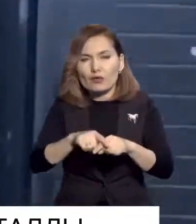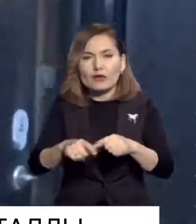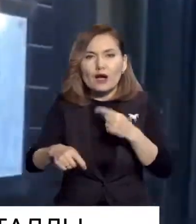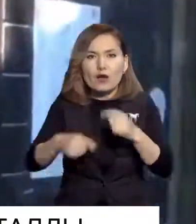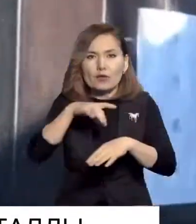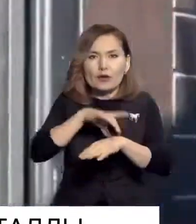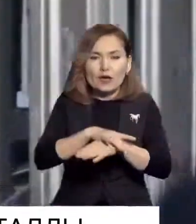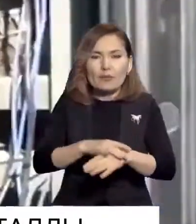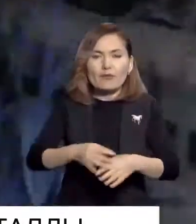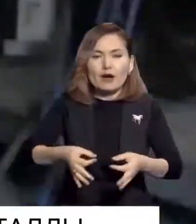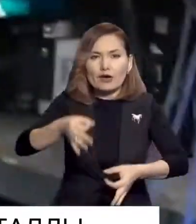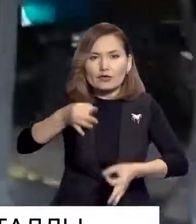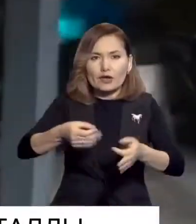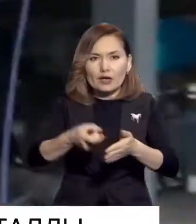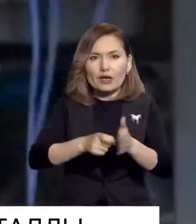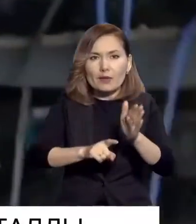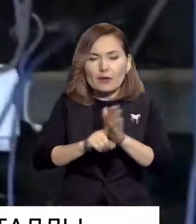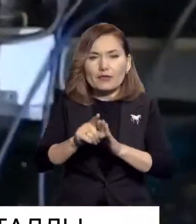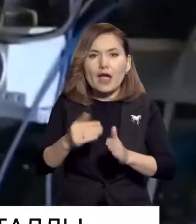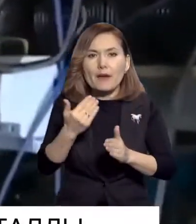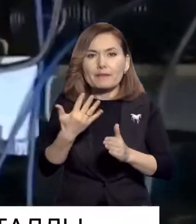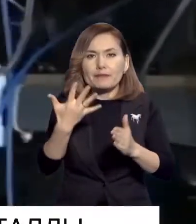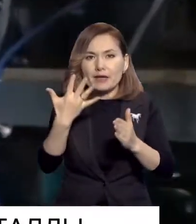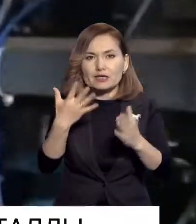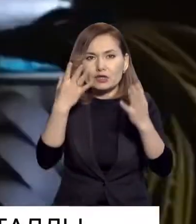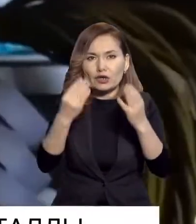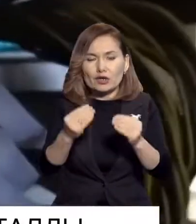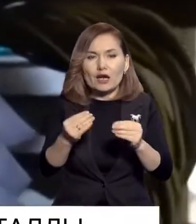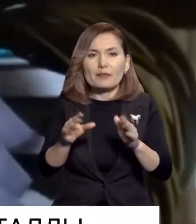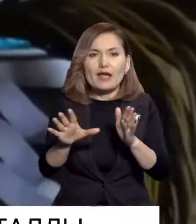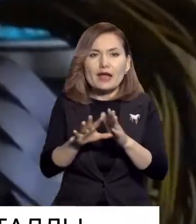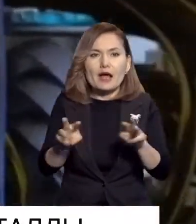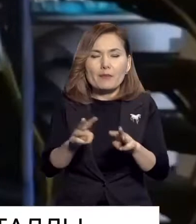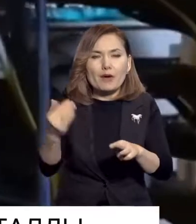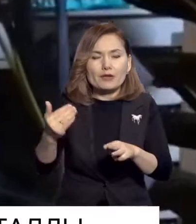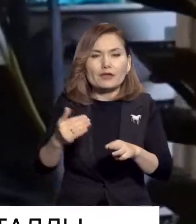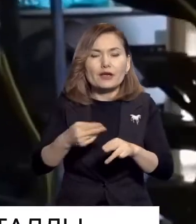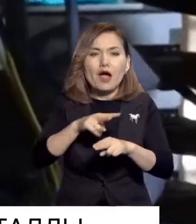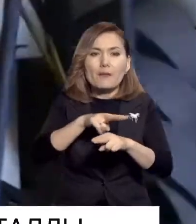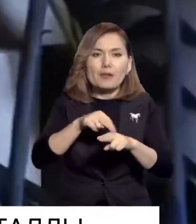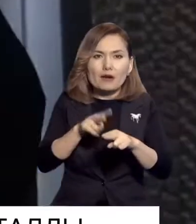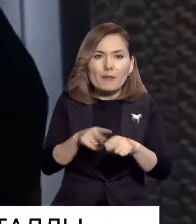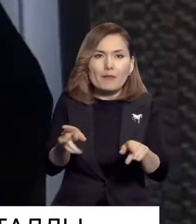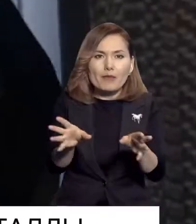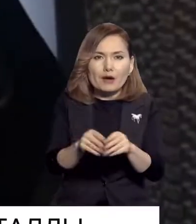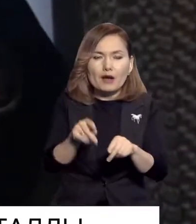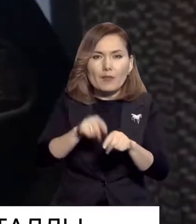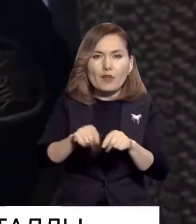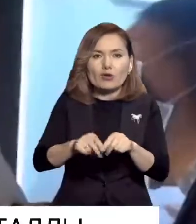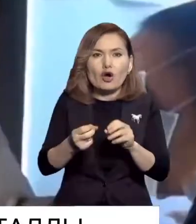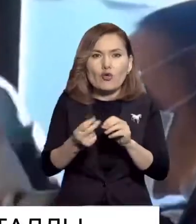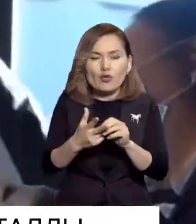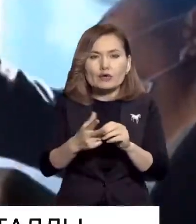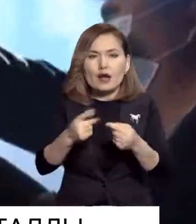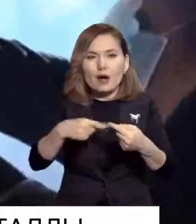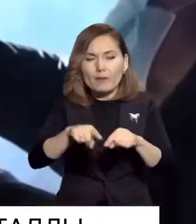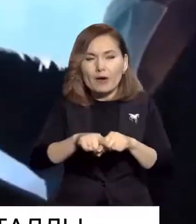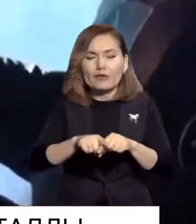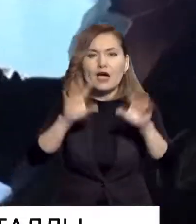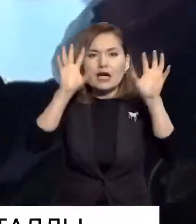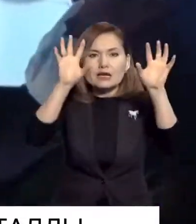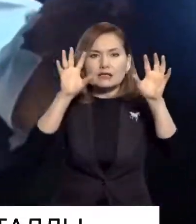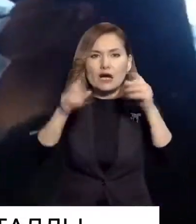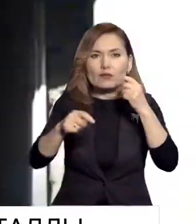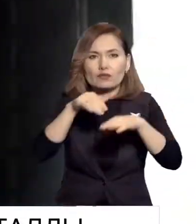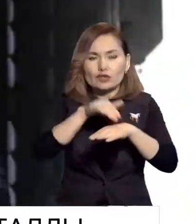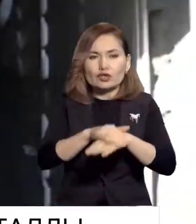Қазір тергеу жүріп жатыр. Жалпы соңғы 5 күнде энергетика министрлігі құқық қорғау өкілдерімен бірлесіп 13 майнинг ферманың жұмысын